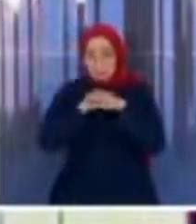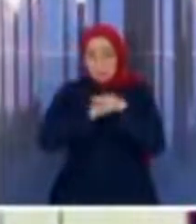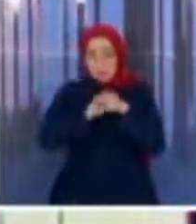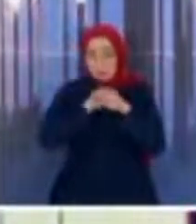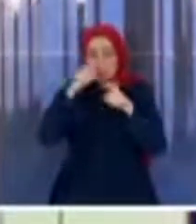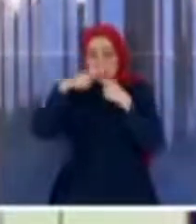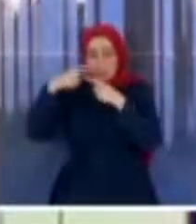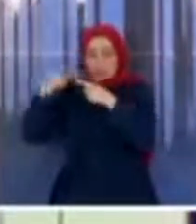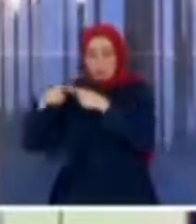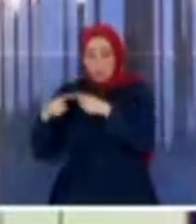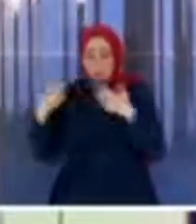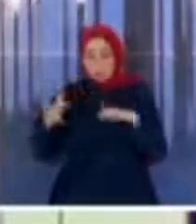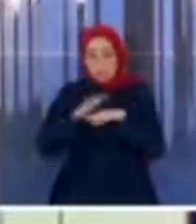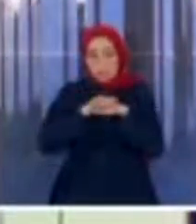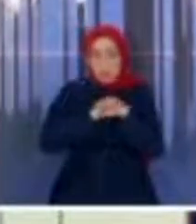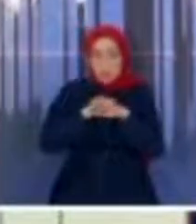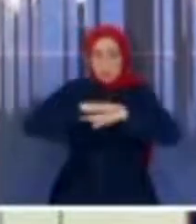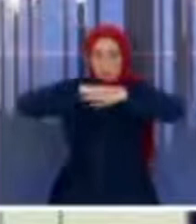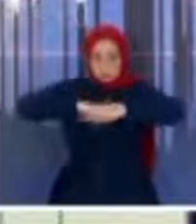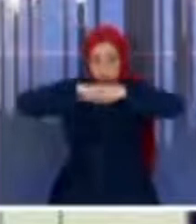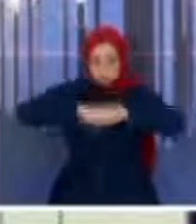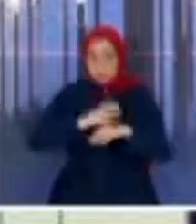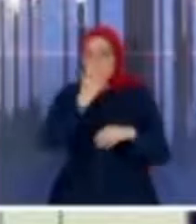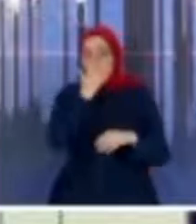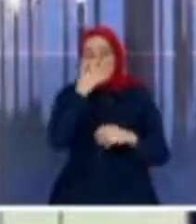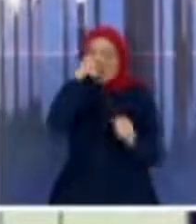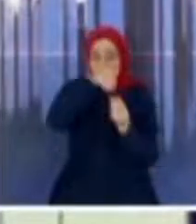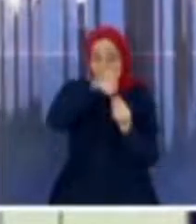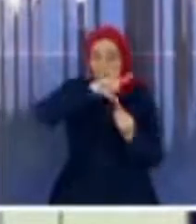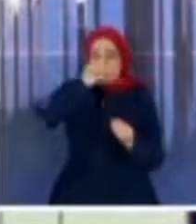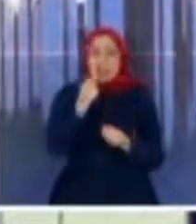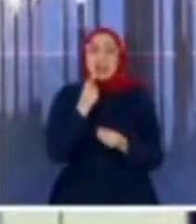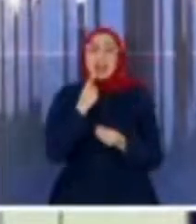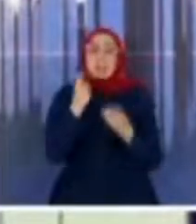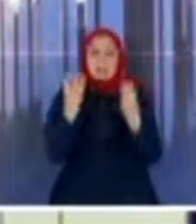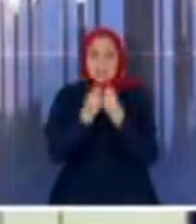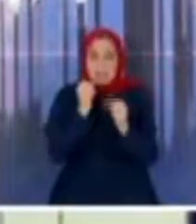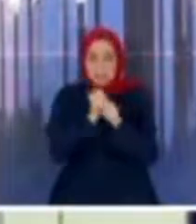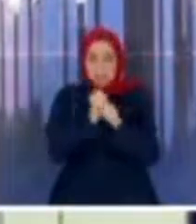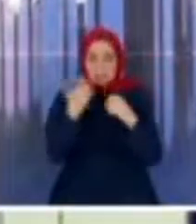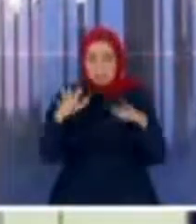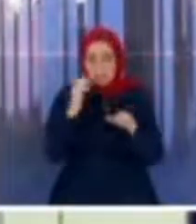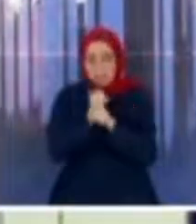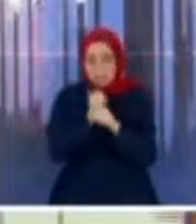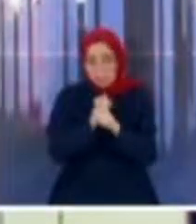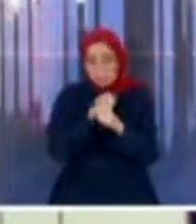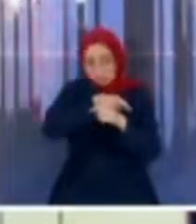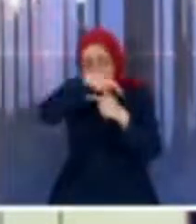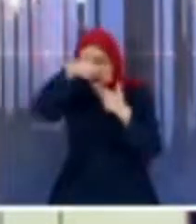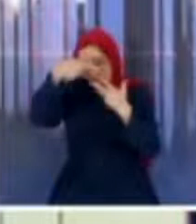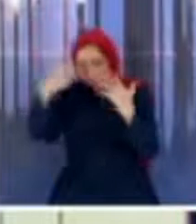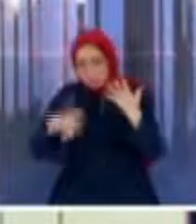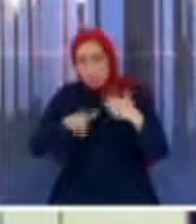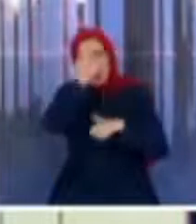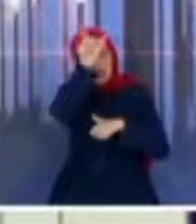معناها في علاقه بالاسعافات الاوليه وفي علاقه بالنشاط الهلال الاحمر التونسي بالاساس. دونك نحن من المهام نتاعنا هي حفظ حياه الانسان